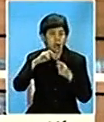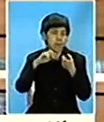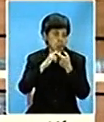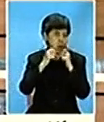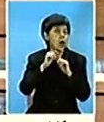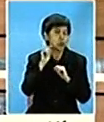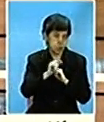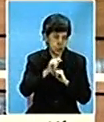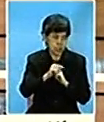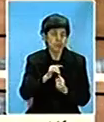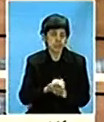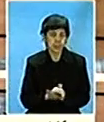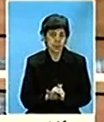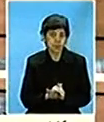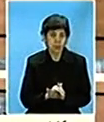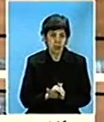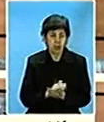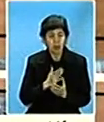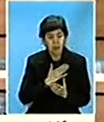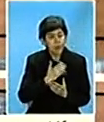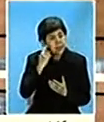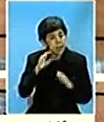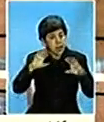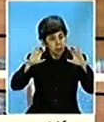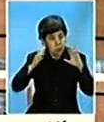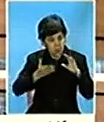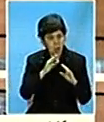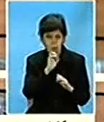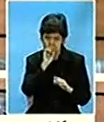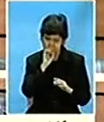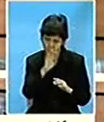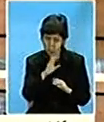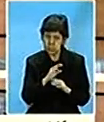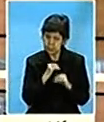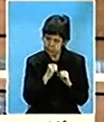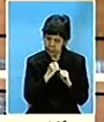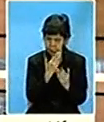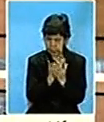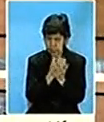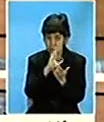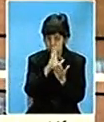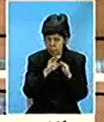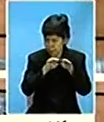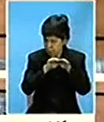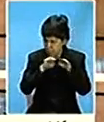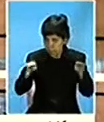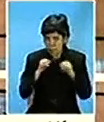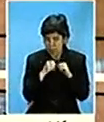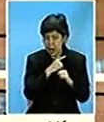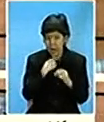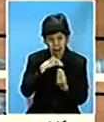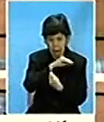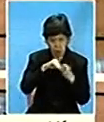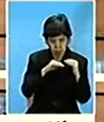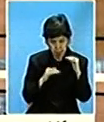รงนี้แต่แล้วก็ตามก็หุ่นใจอยู่ว่ารัฐบาลประกาศว่าจะทำประมาณสมดุลให้ได้ภายใน 2-3 ปีข้